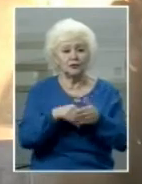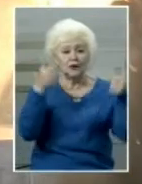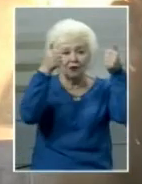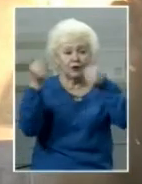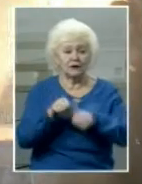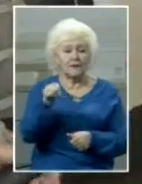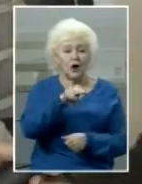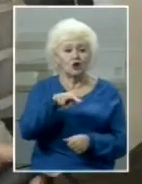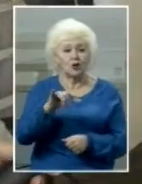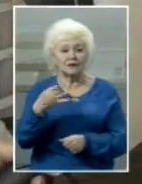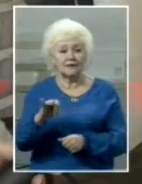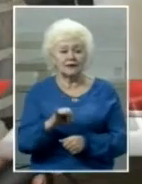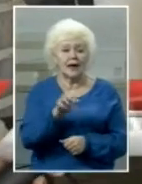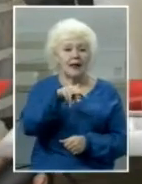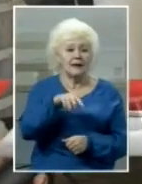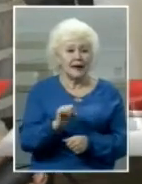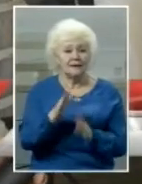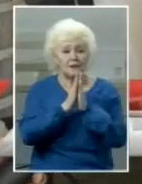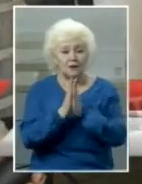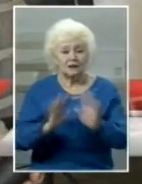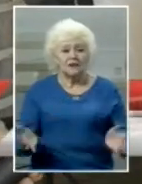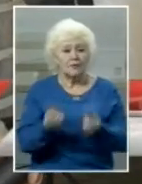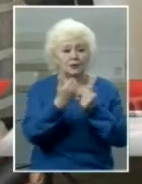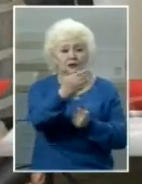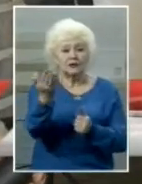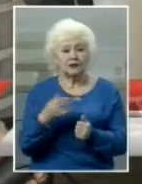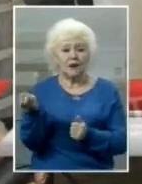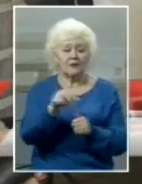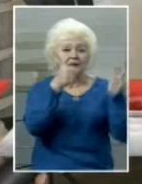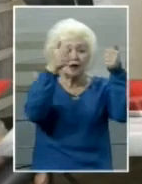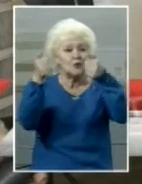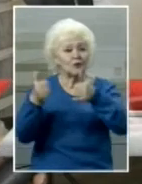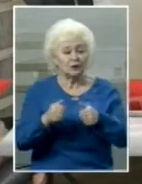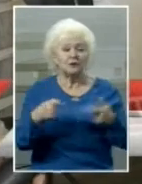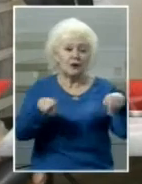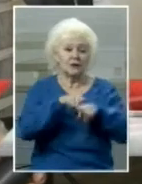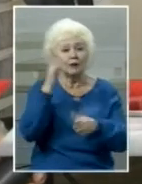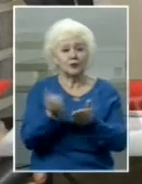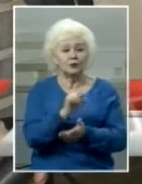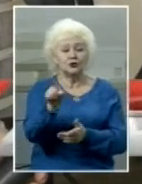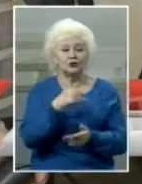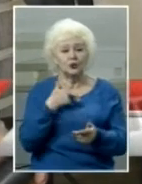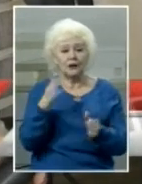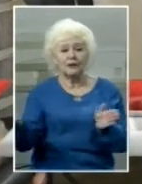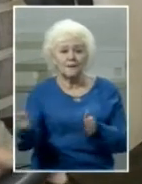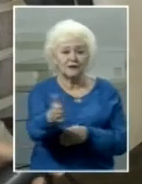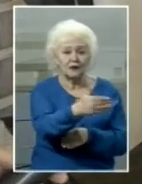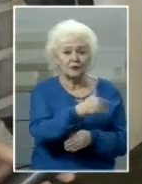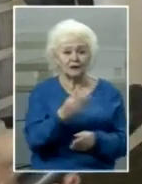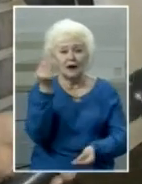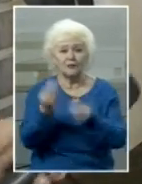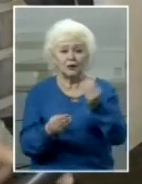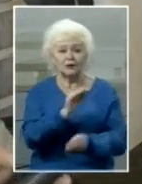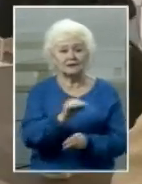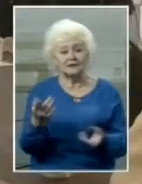Павло Лозовський. Елена попросила меня поддержать ее, прийти пофотографировать. Ну так получилось, что я еще там позаметал немножко, поиграл с